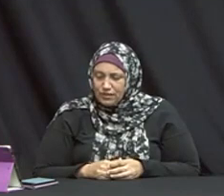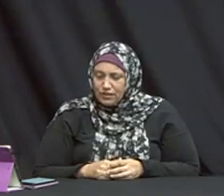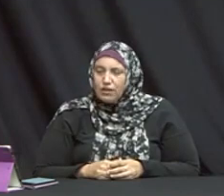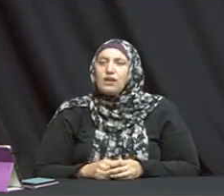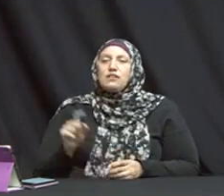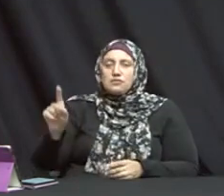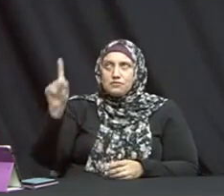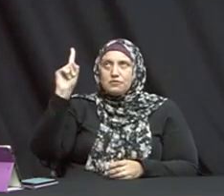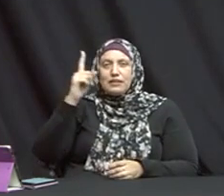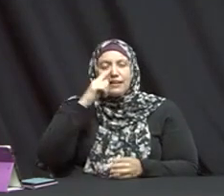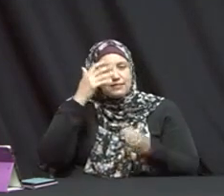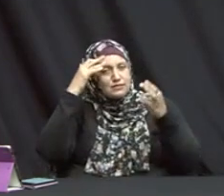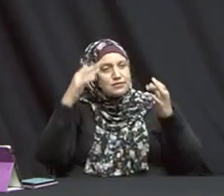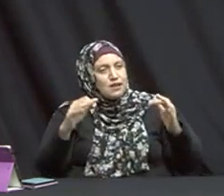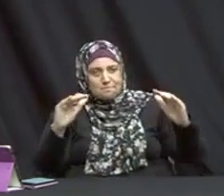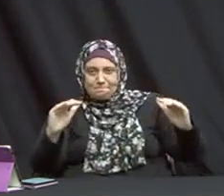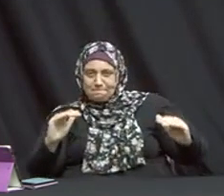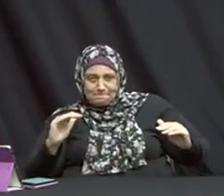ثم